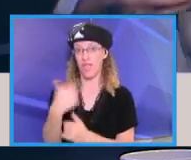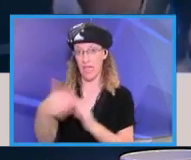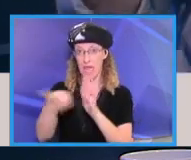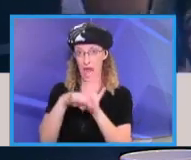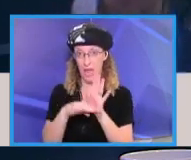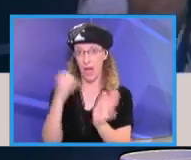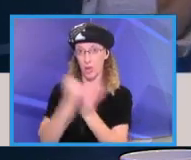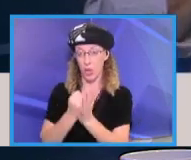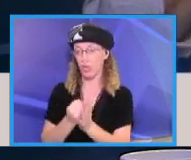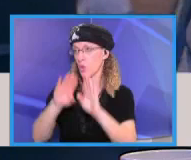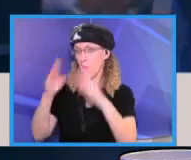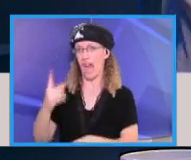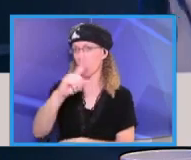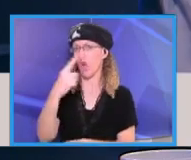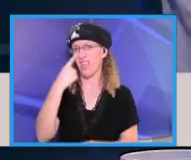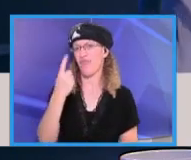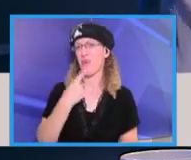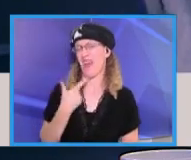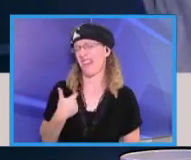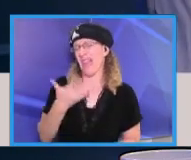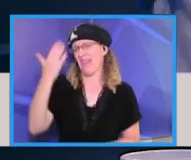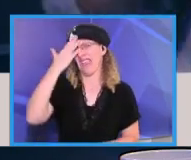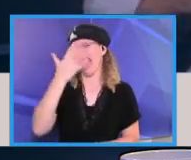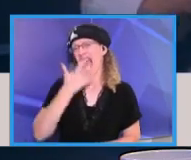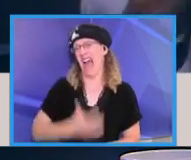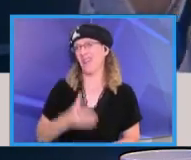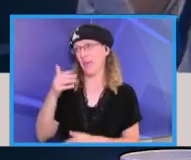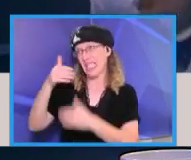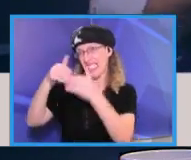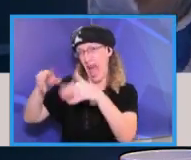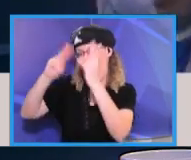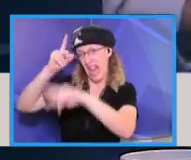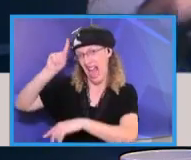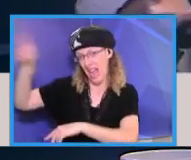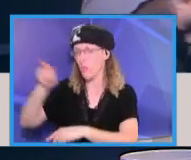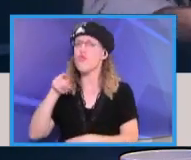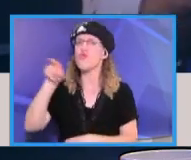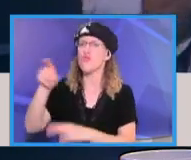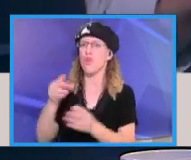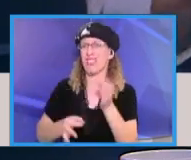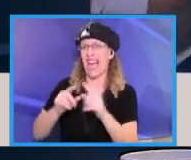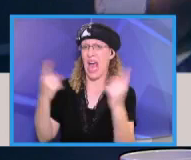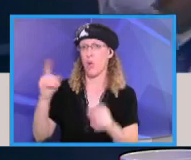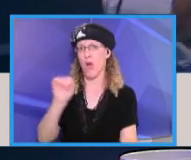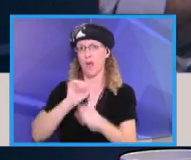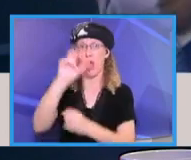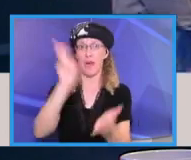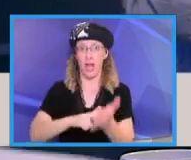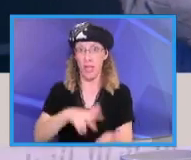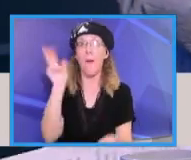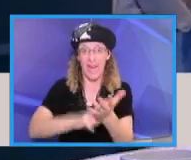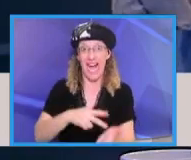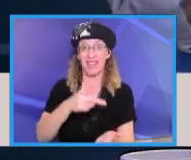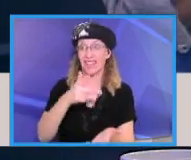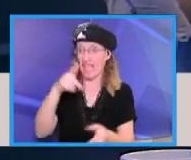לאותם גופים. יבוא גוף אחד שלא נראה לו, אומר, אני מכיר איזה רב בקצה העולם שהוא פוסק אחרת וזה, הוא יעתור לבגץ. הבגץ כמובן יתערב, והוא יכריח